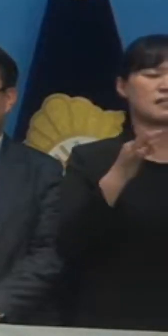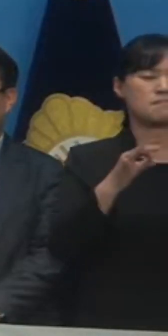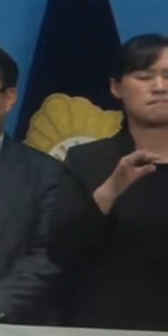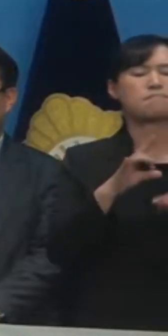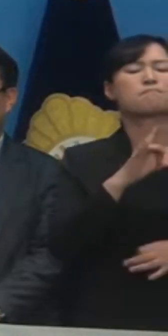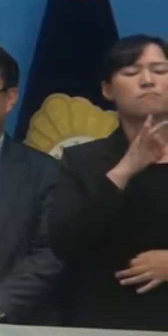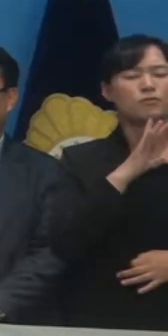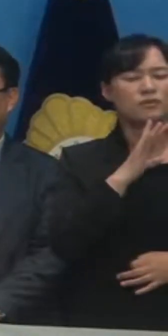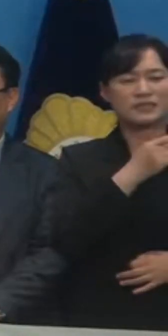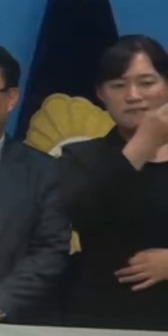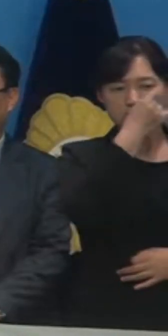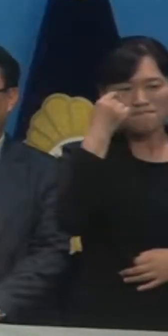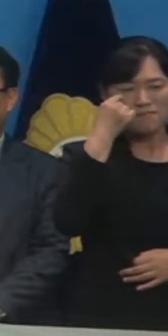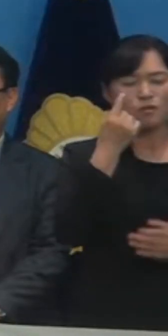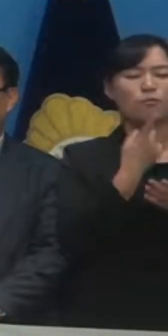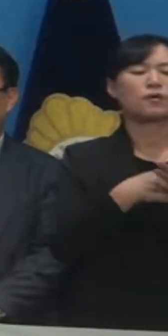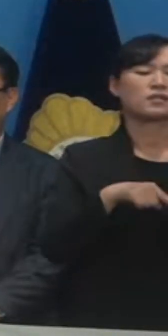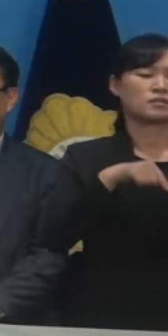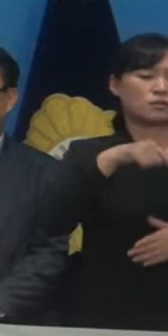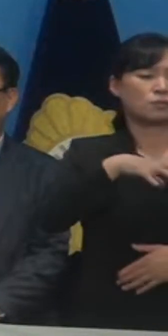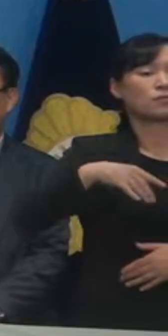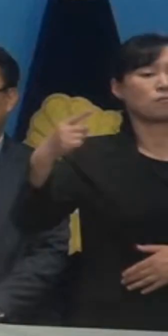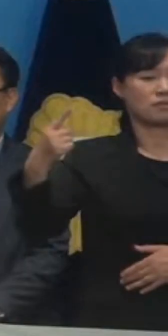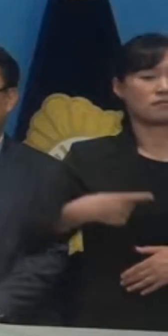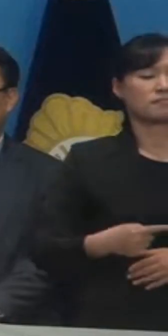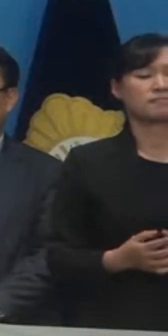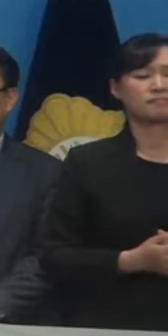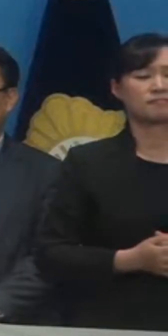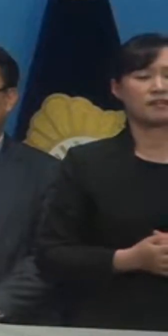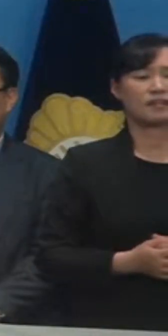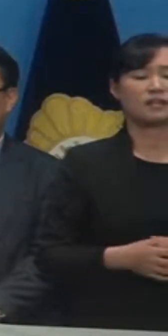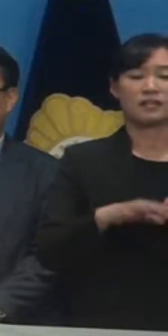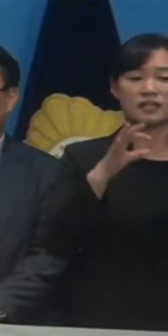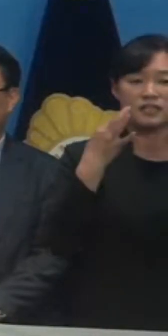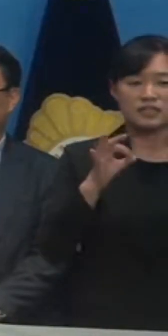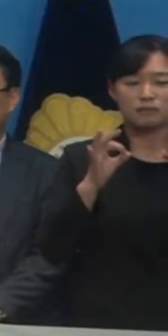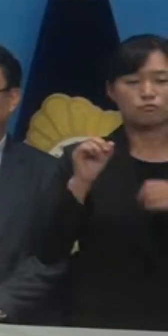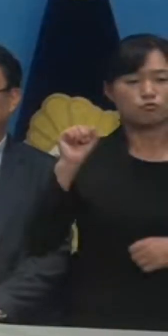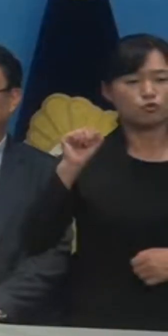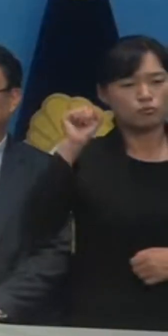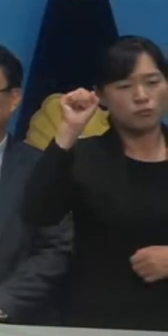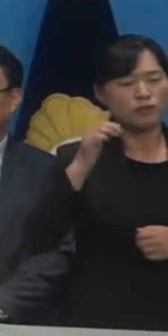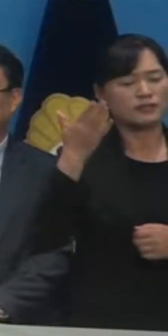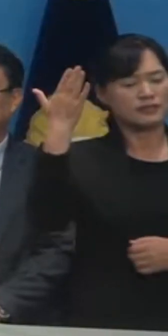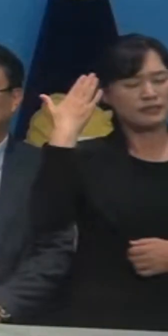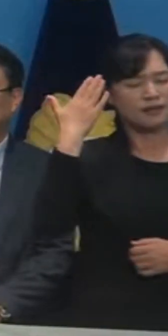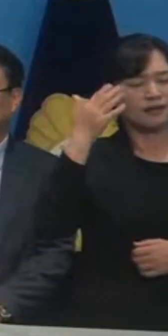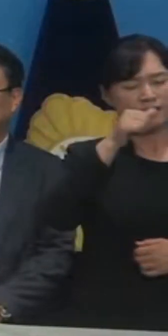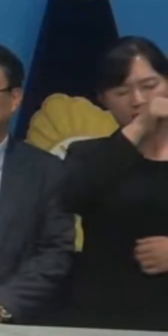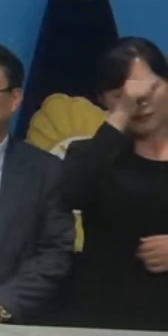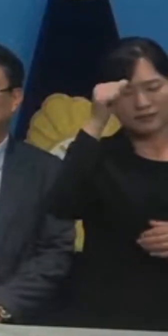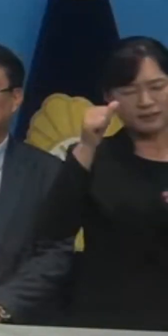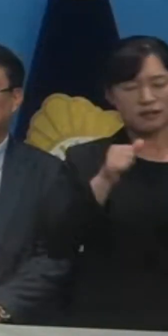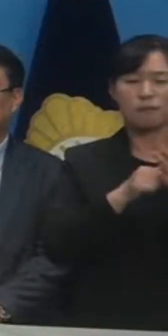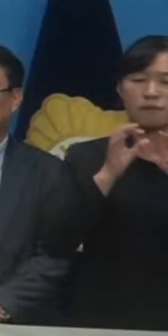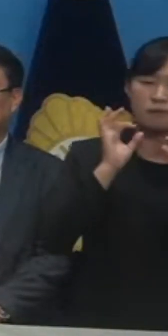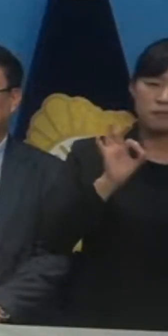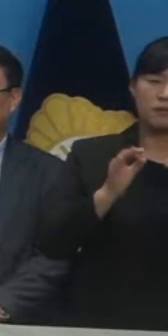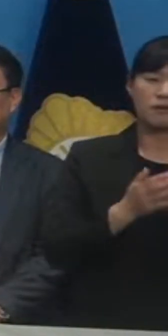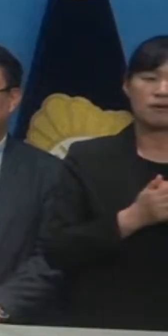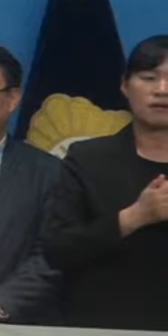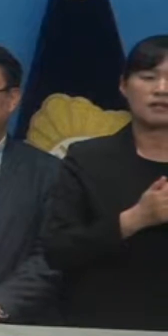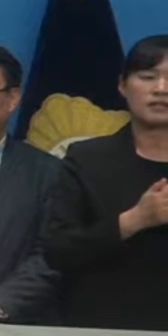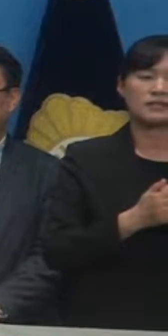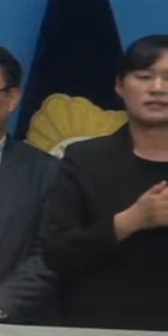후보님을 입증하기 위해서 이 자리에 소개드렸습니다. 김문수 후보님의 지난 생애 흔적들을 더보면